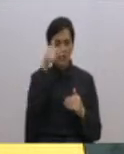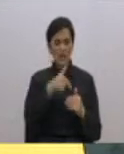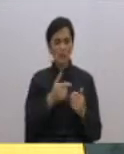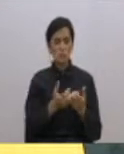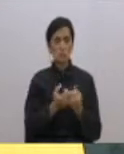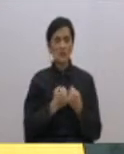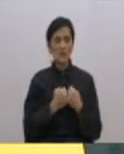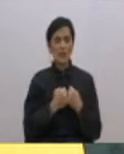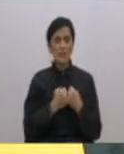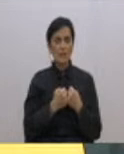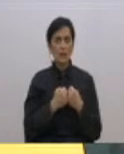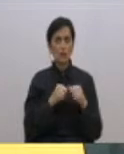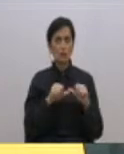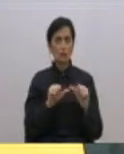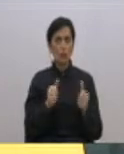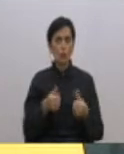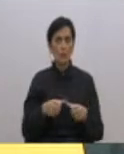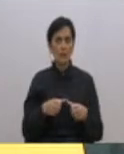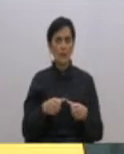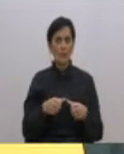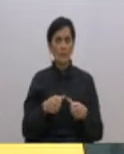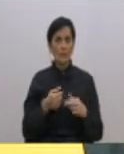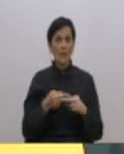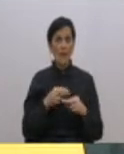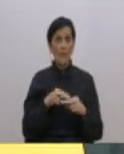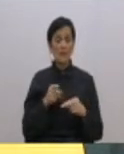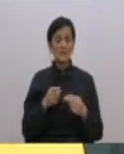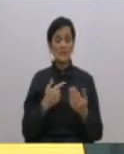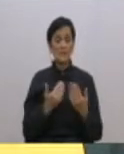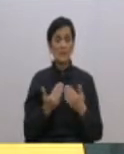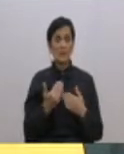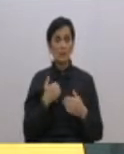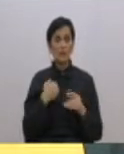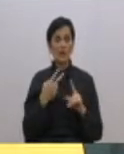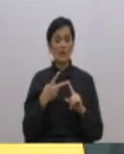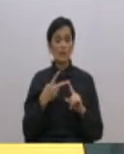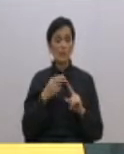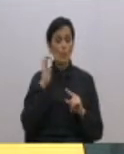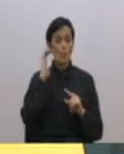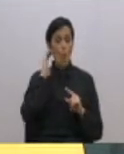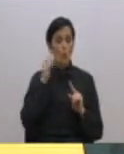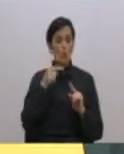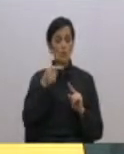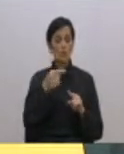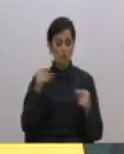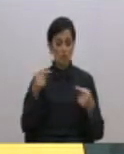მიღების ასე ვთქვათ ფორმასთან. ამასთან მიმართებით ჩვენ მეორე მოსმენამდე გვექნება